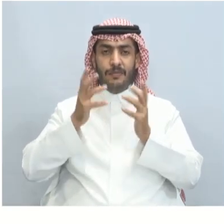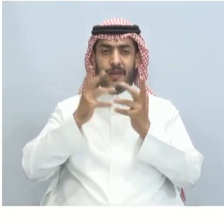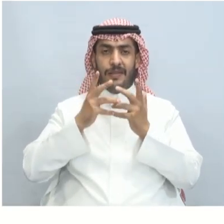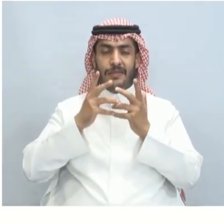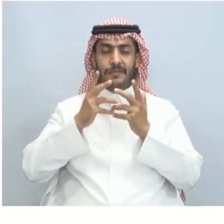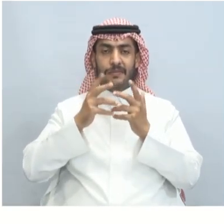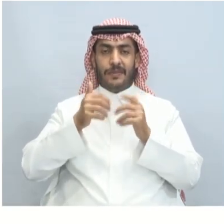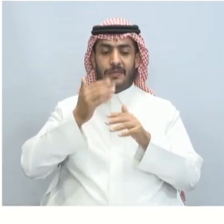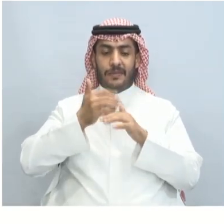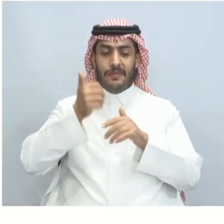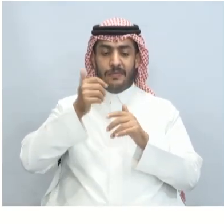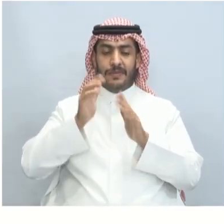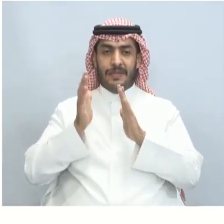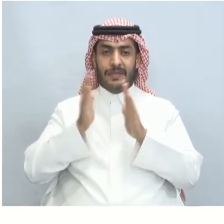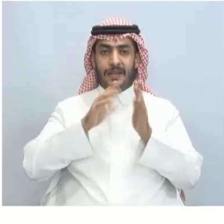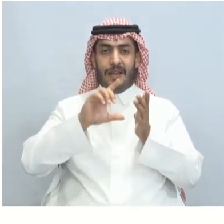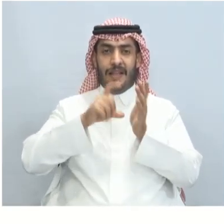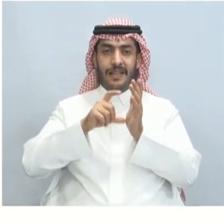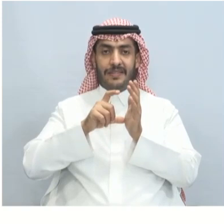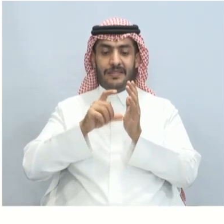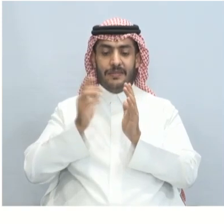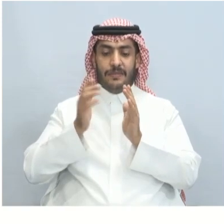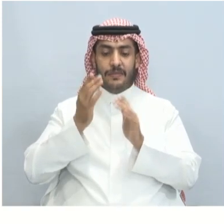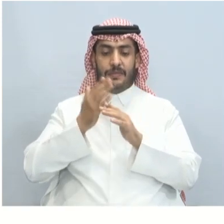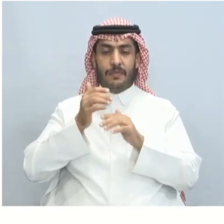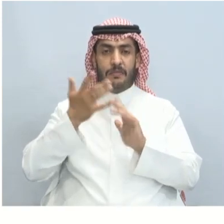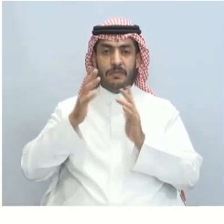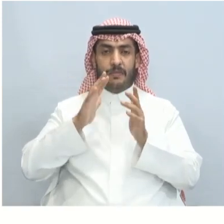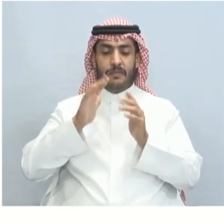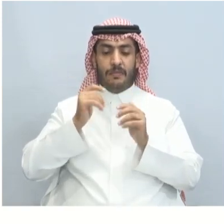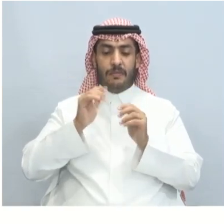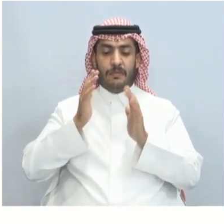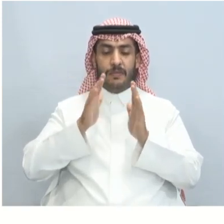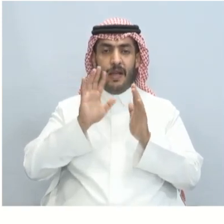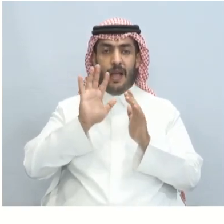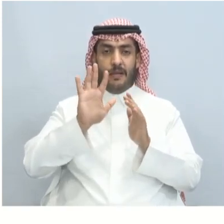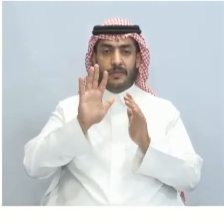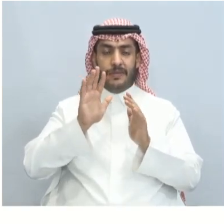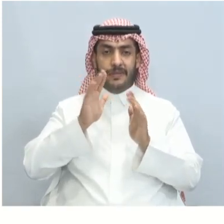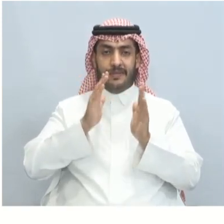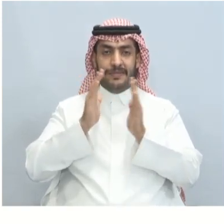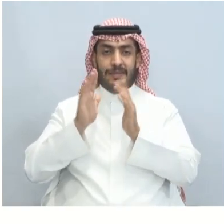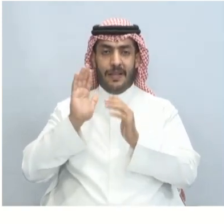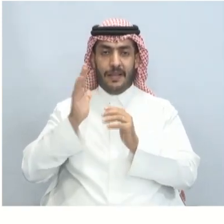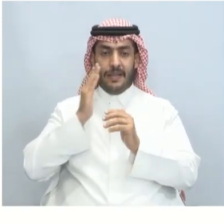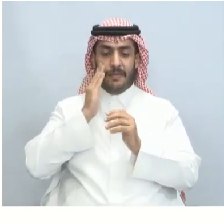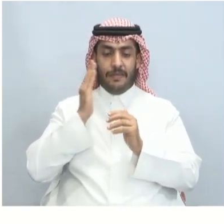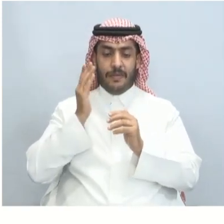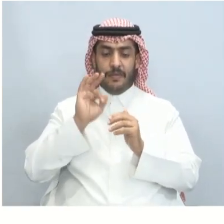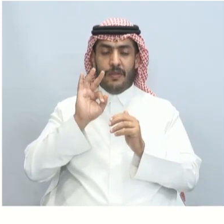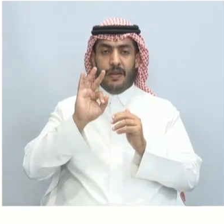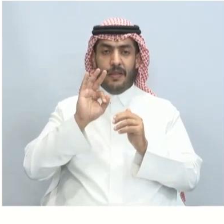المناسبه لاجراء انسحاب لشكل هندسي تقترحه بمقدار خمس وحدات لليمين